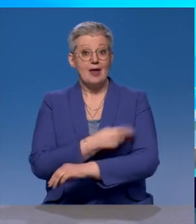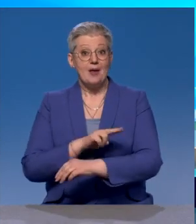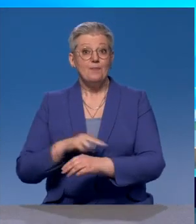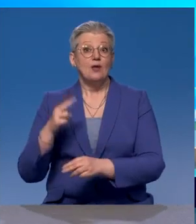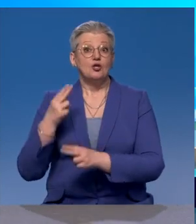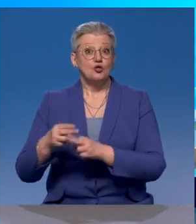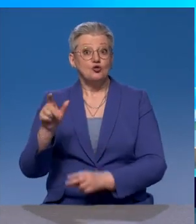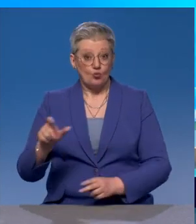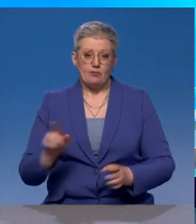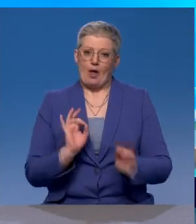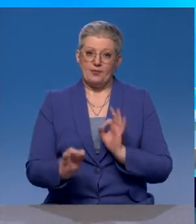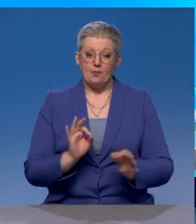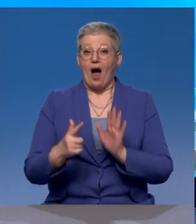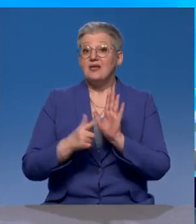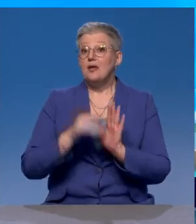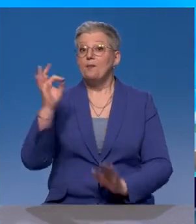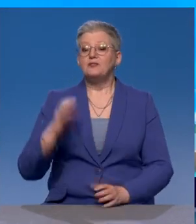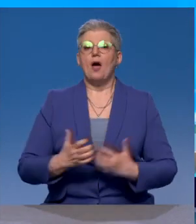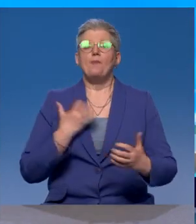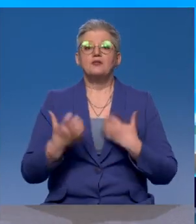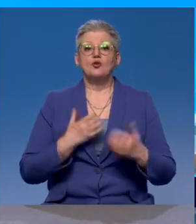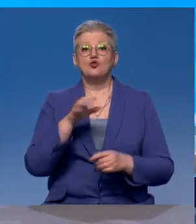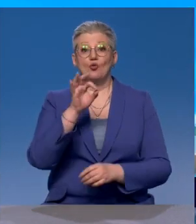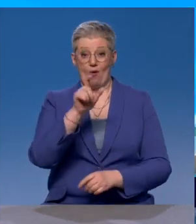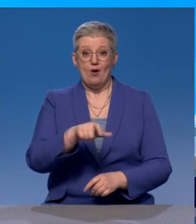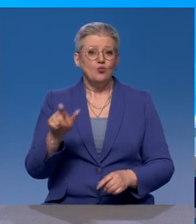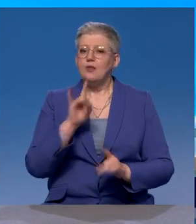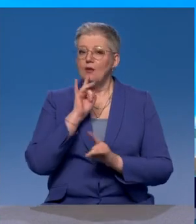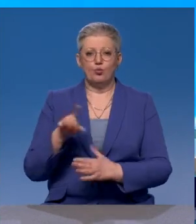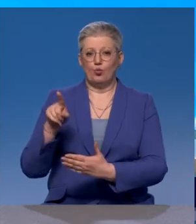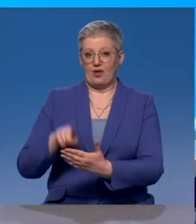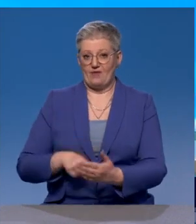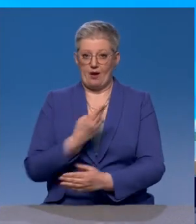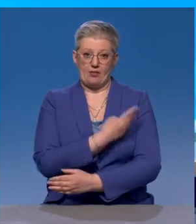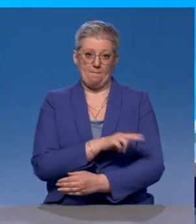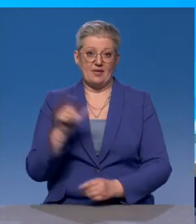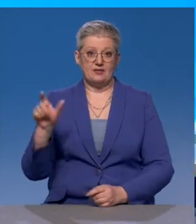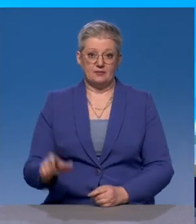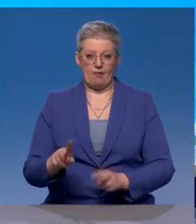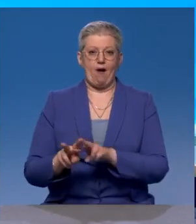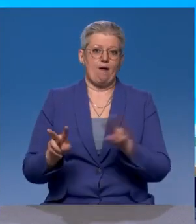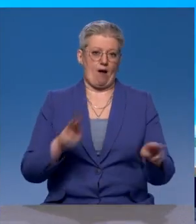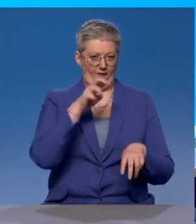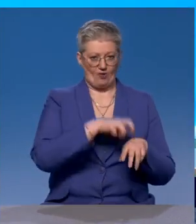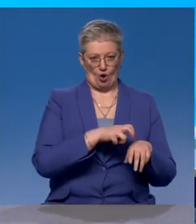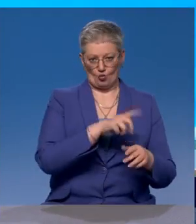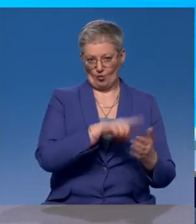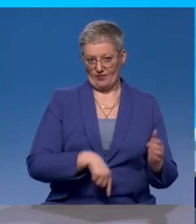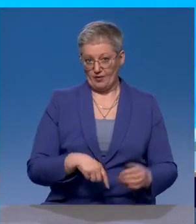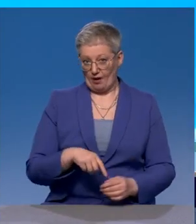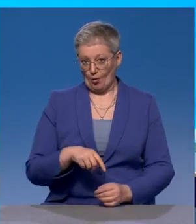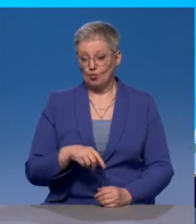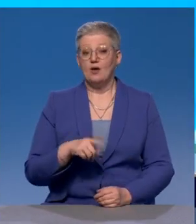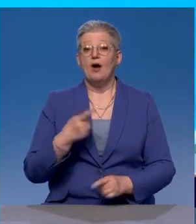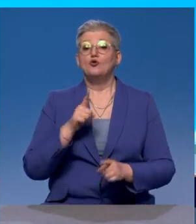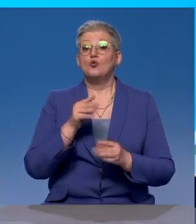а 7% опасаются, что пациенты не будут доверять медсестре так же, как врачу. Но при этом, что касается самих